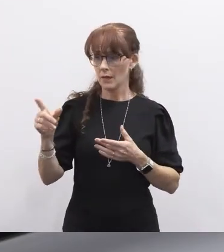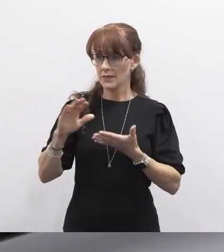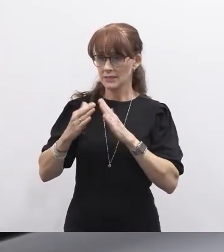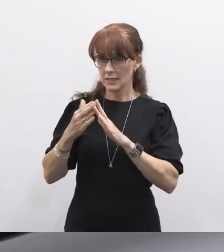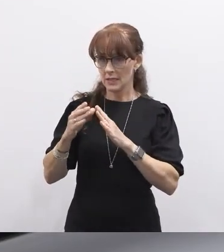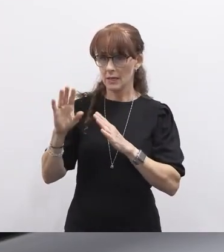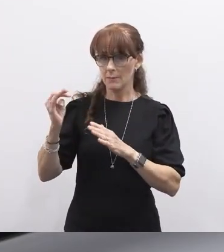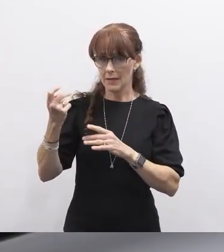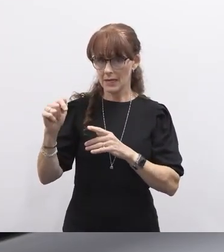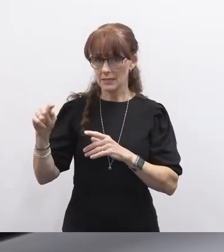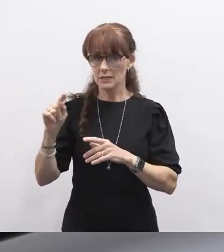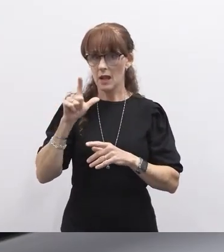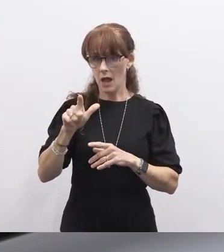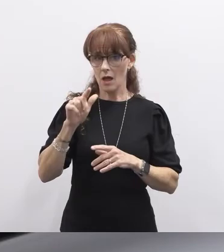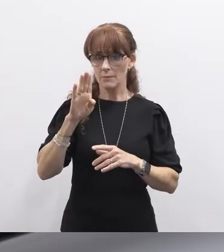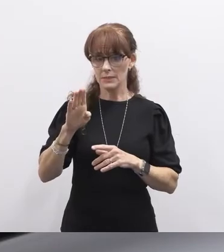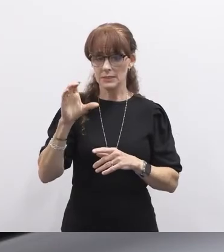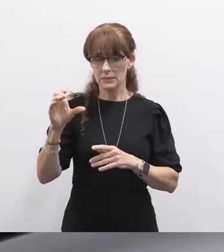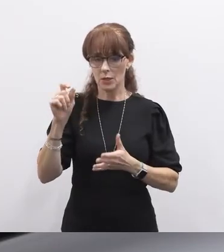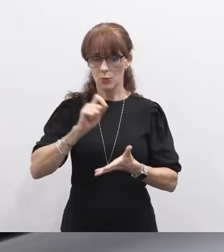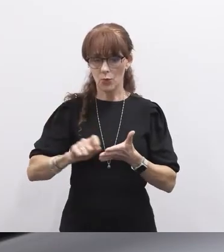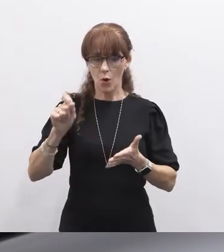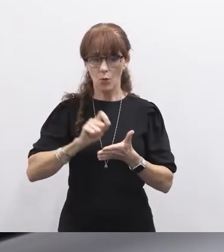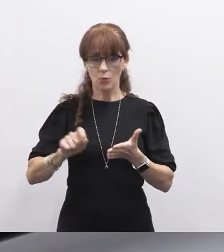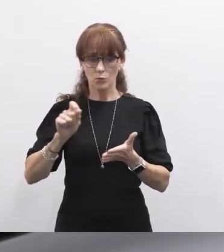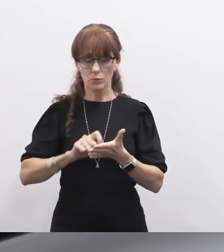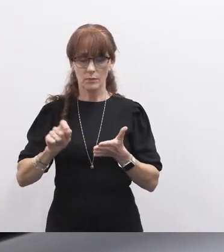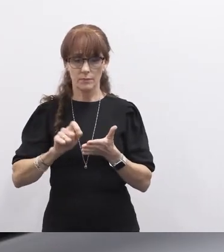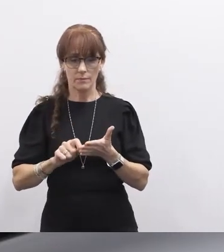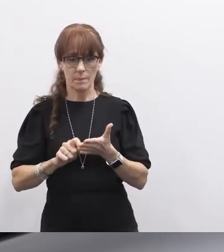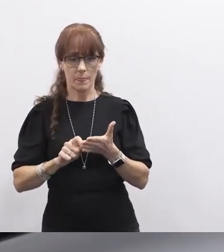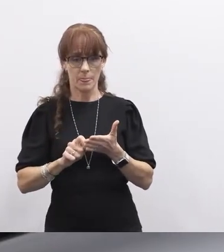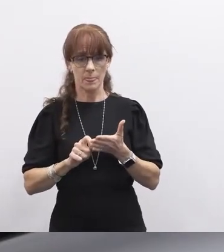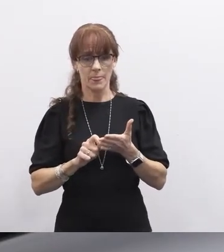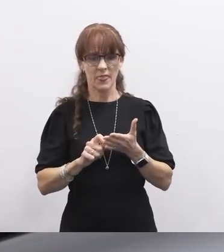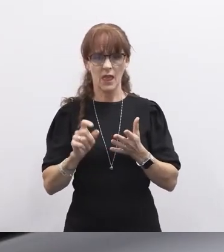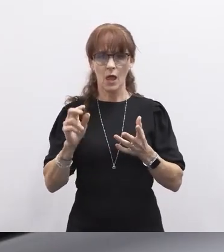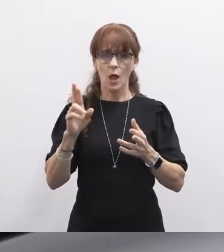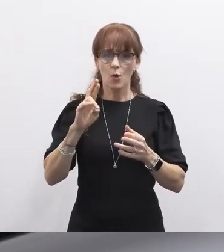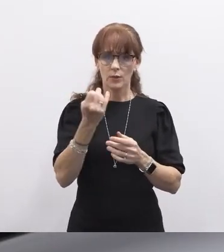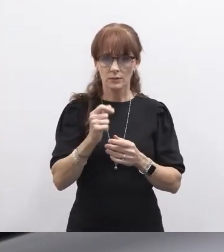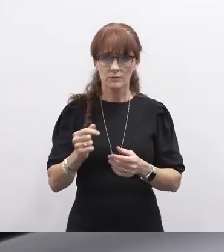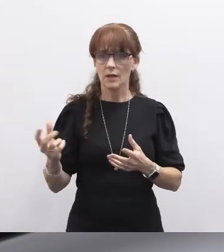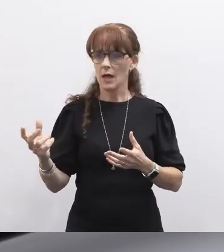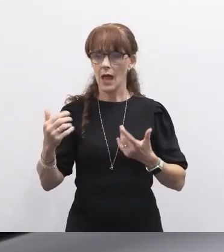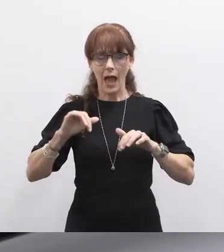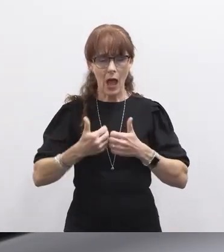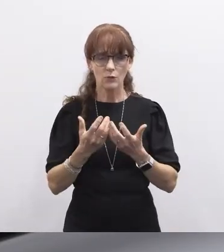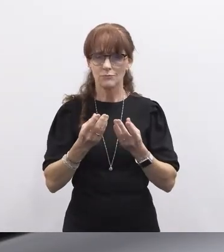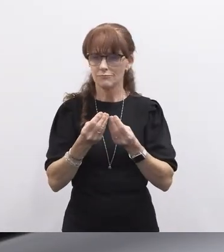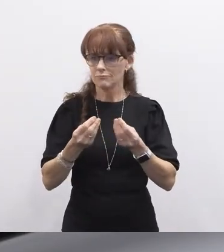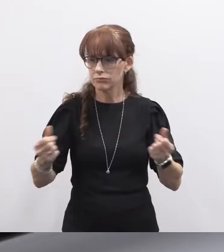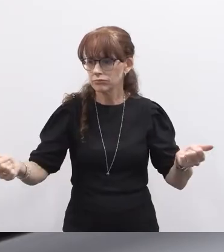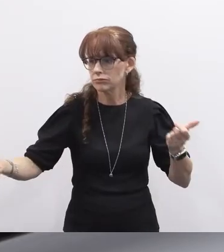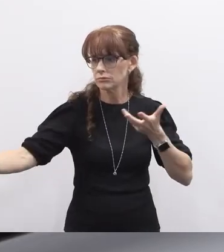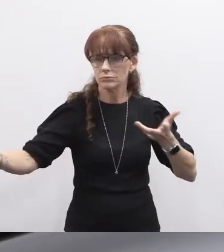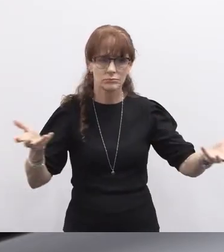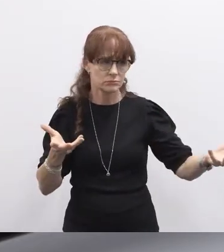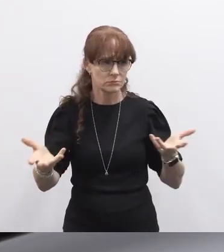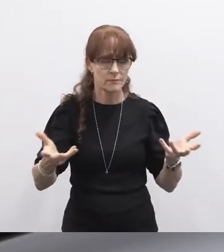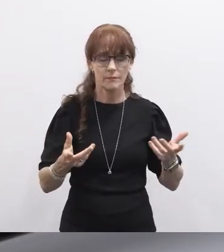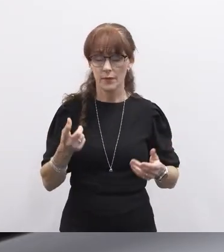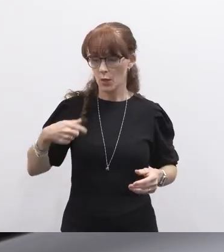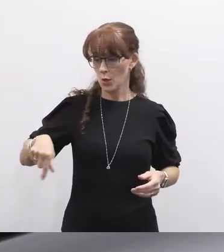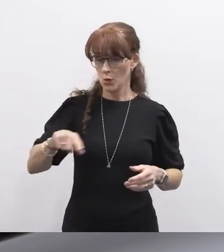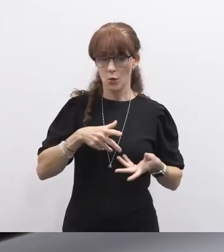ដោយមូលហេតុថាវាមានបញ្ហាផ្សេងដូចជាមរណភាពរបស់ George Floyd ឯជាដើមហើយក្រុមនឹងឯងបានសរ